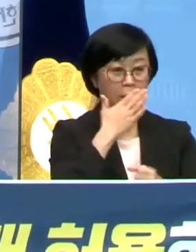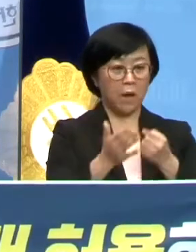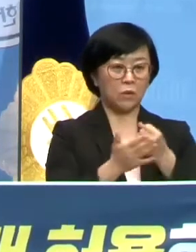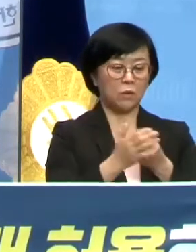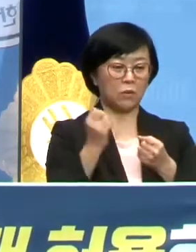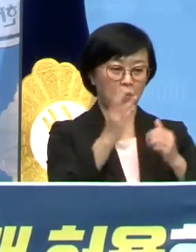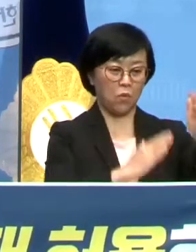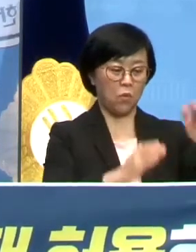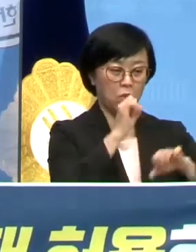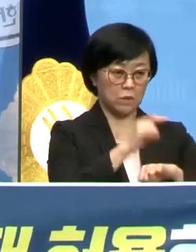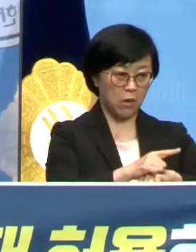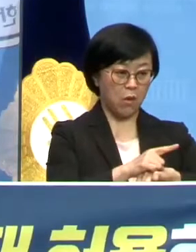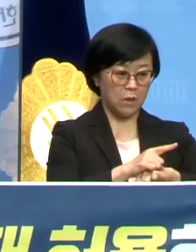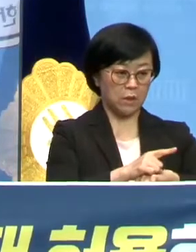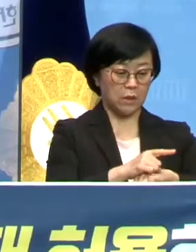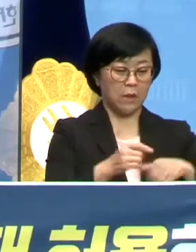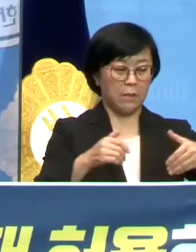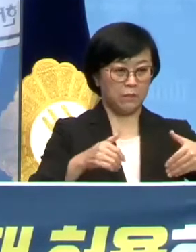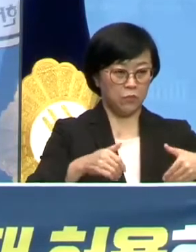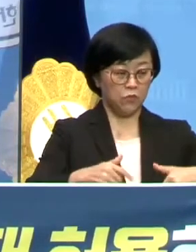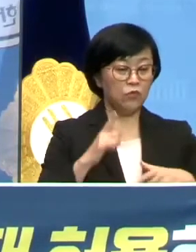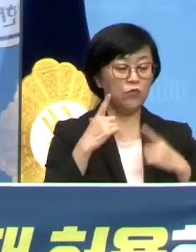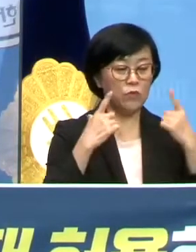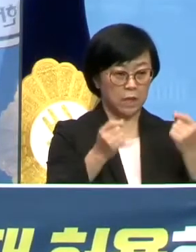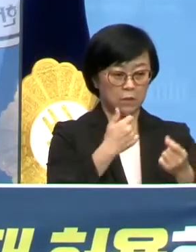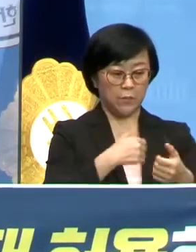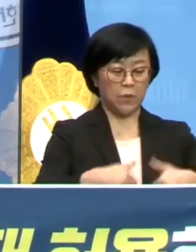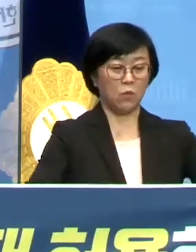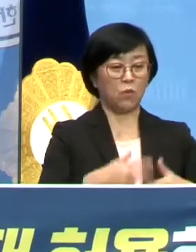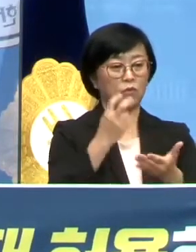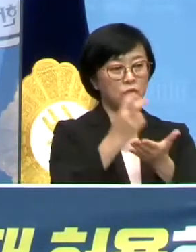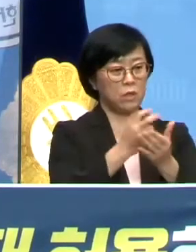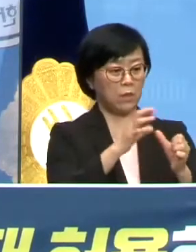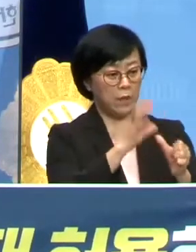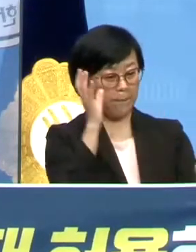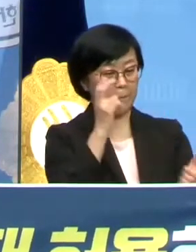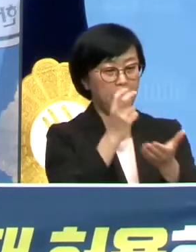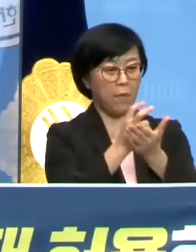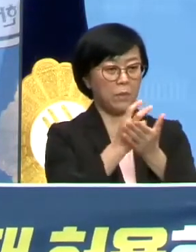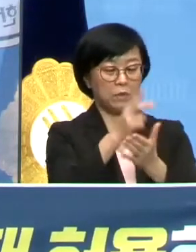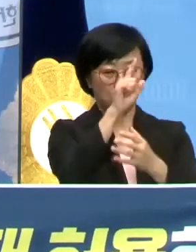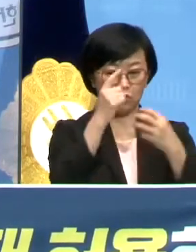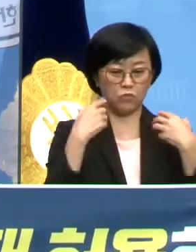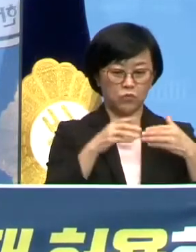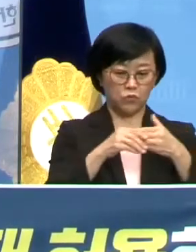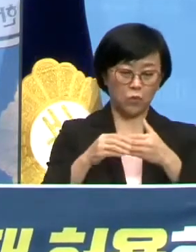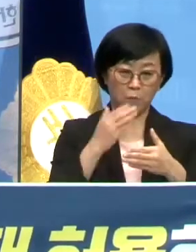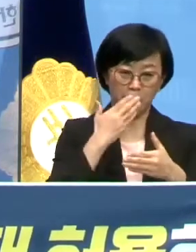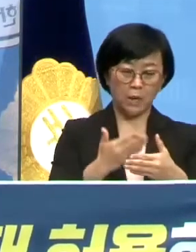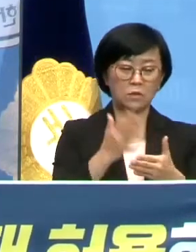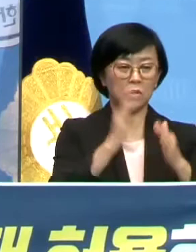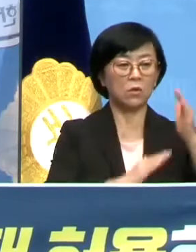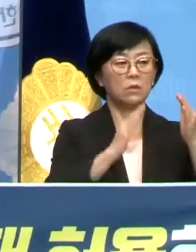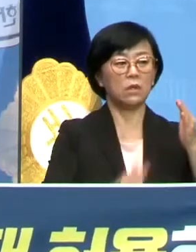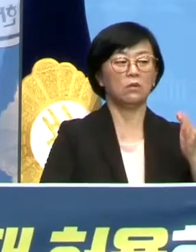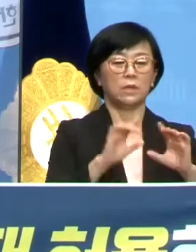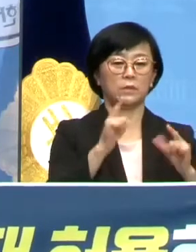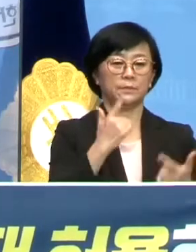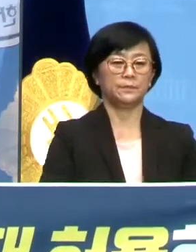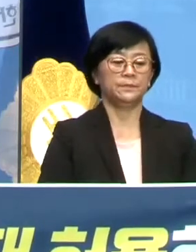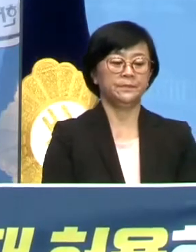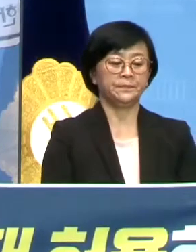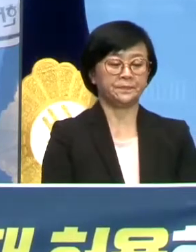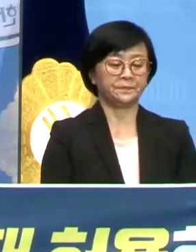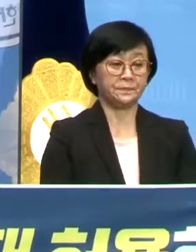또 공공성을 잃지 않도록 하는 것입니다 이는 규제완화 법을 내세워서 정부 주도로 할 수 있는 일이 결코 아닙니다